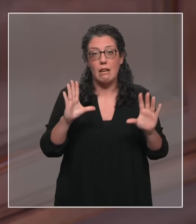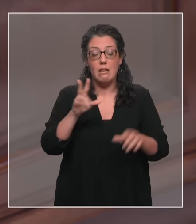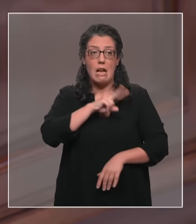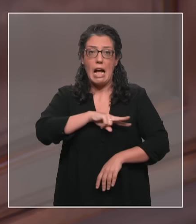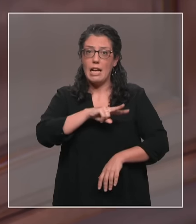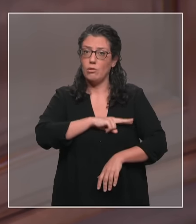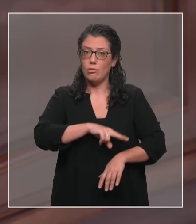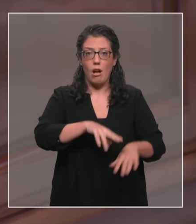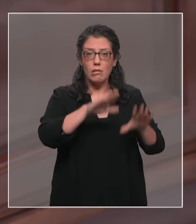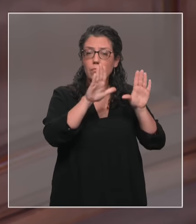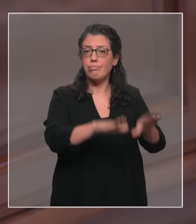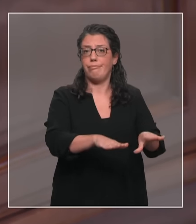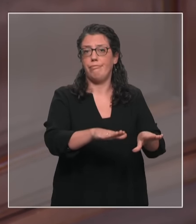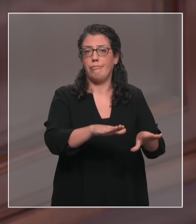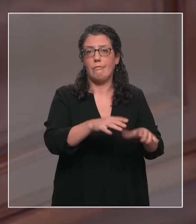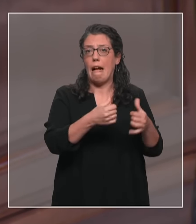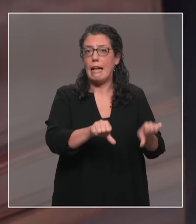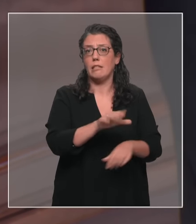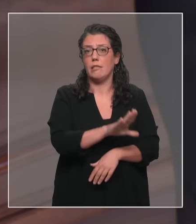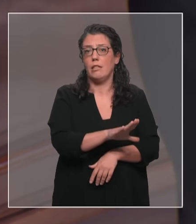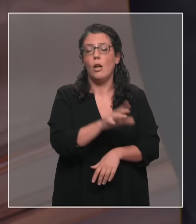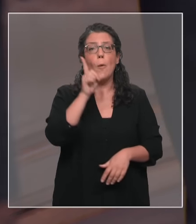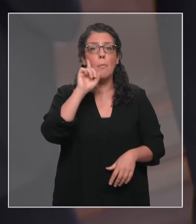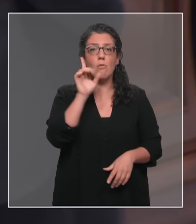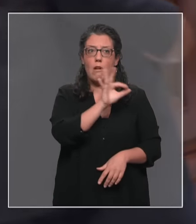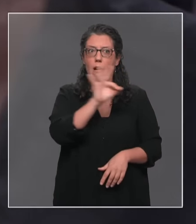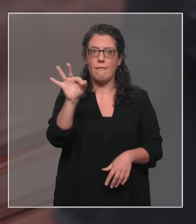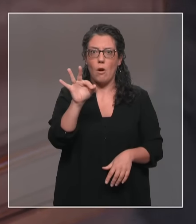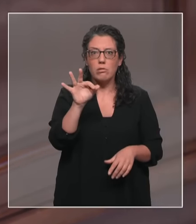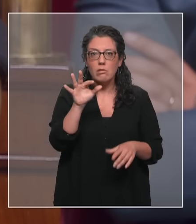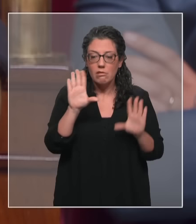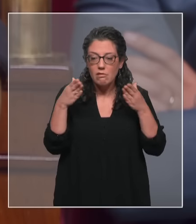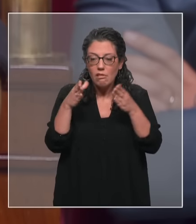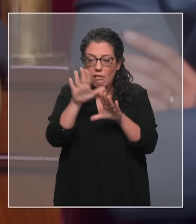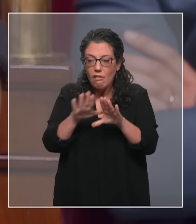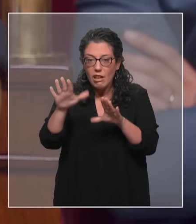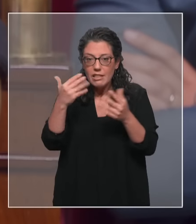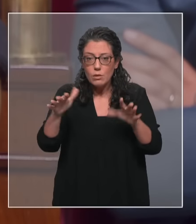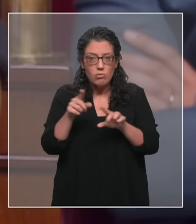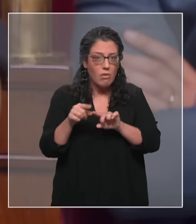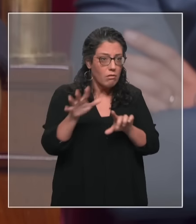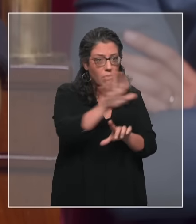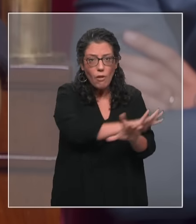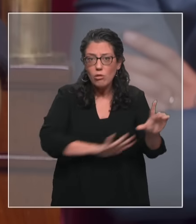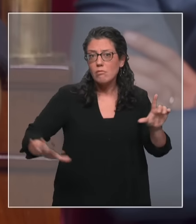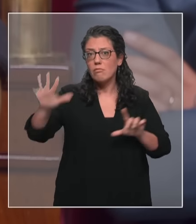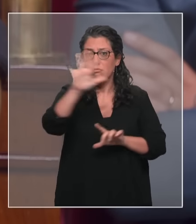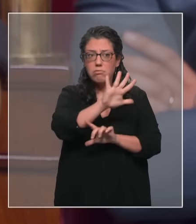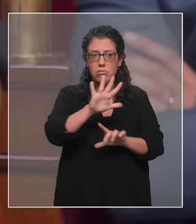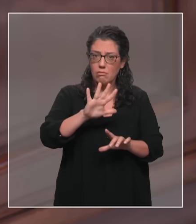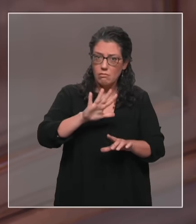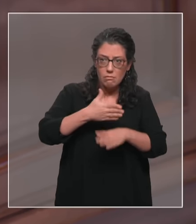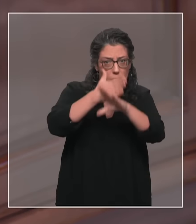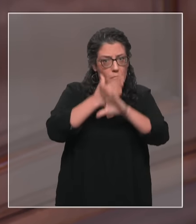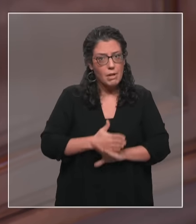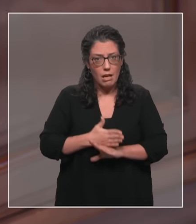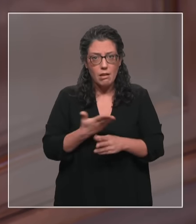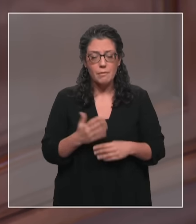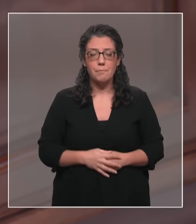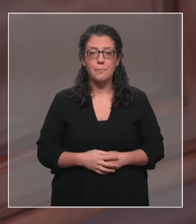resteront présentes dans l'ensemble de nos territoires parce que la France est partout là où elle doit être et elle sera au rendez-vous en la matière.